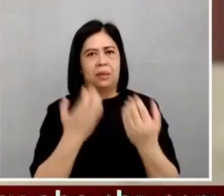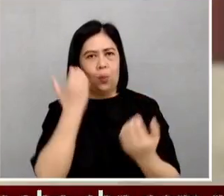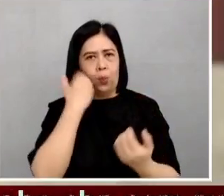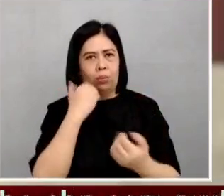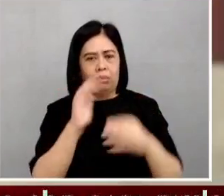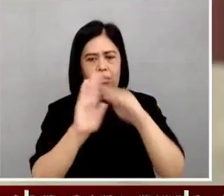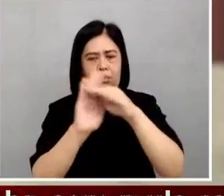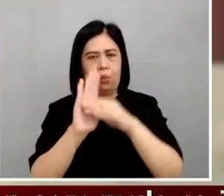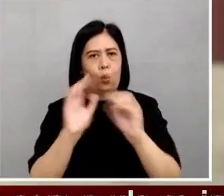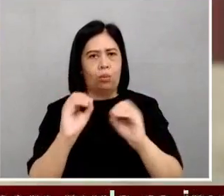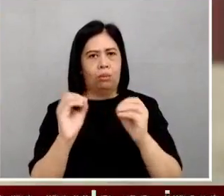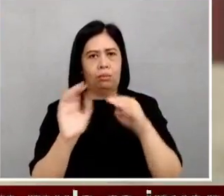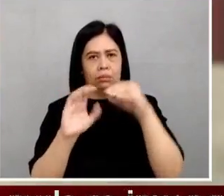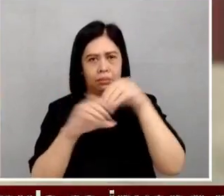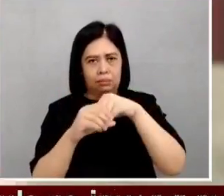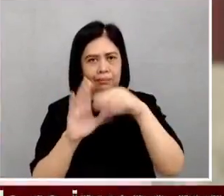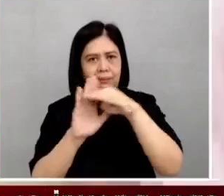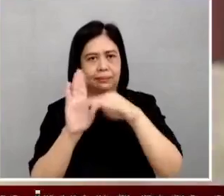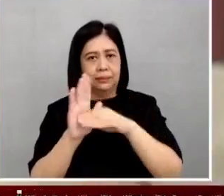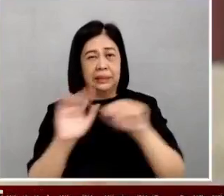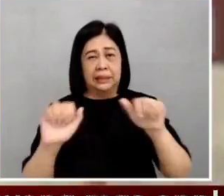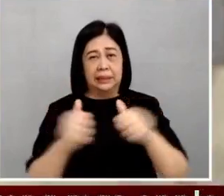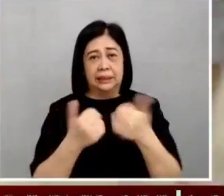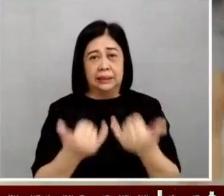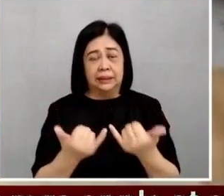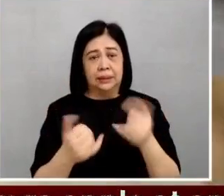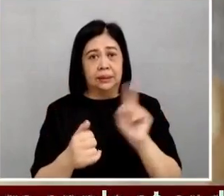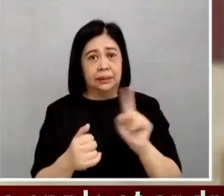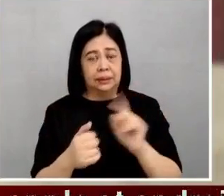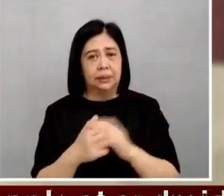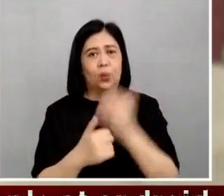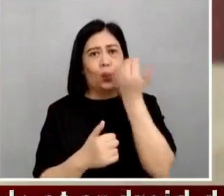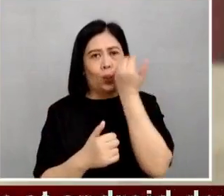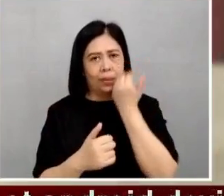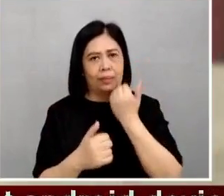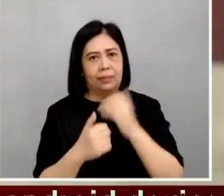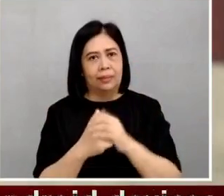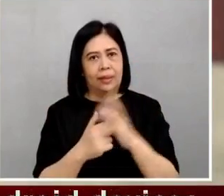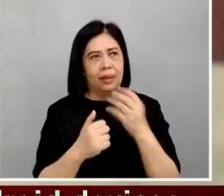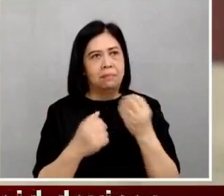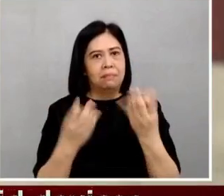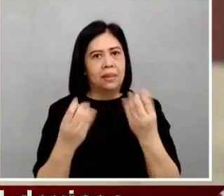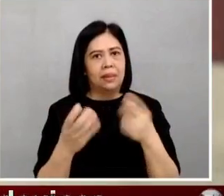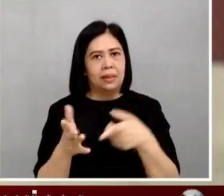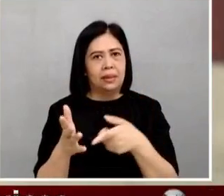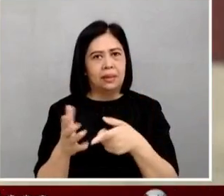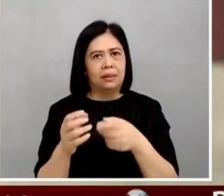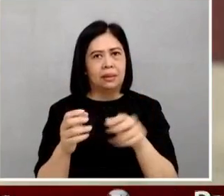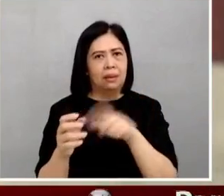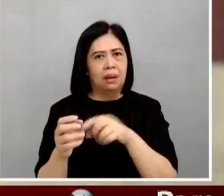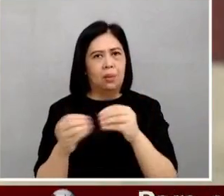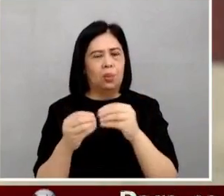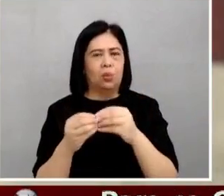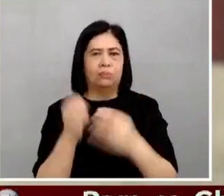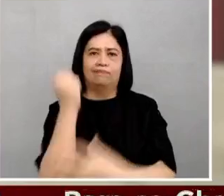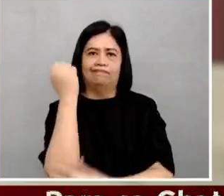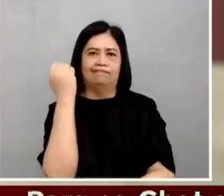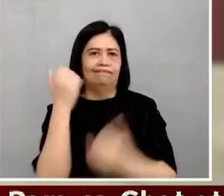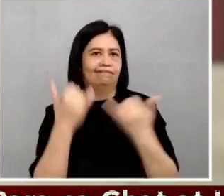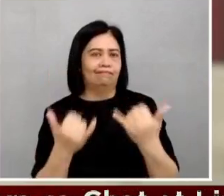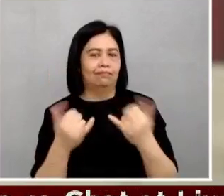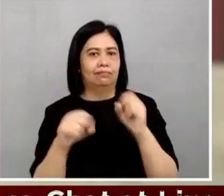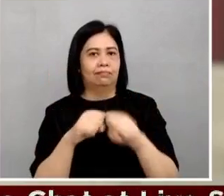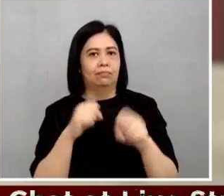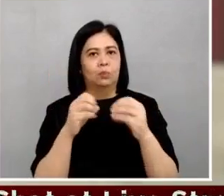listahan. Ang talagang challenge ay yung kulang at marami ang mas naging mahirap ngayon. Kaya mas marami ngayon